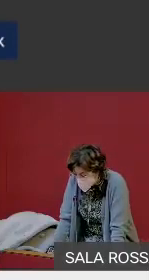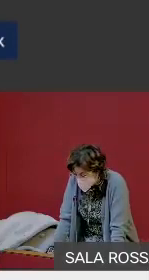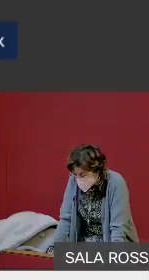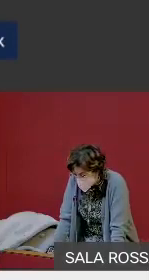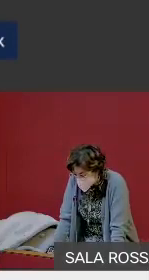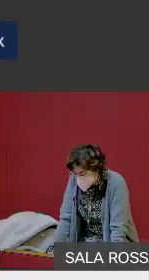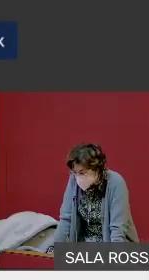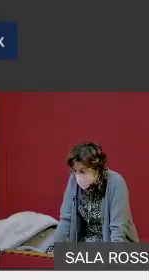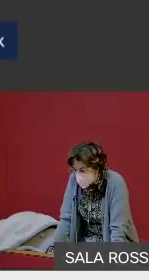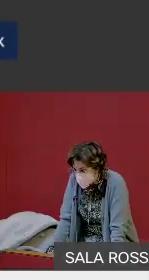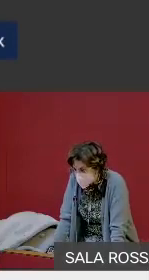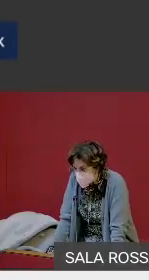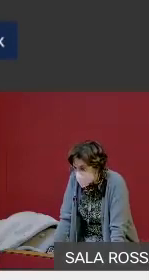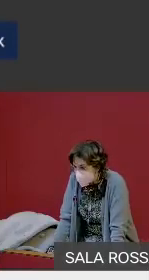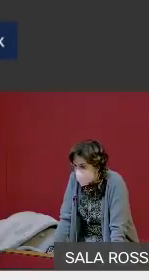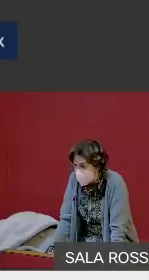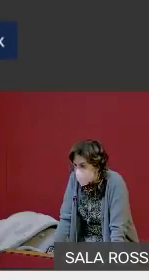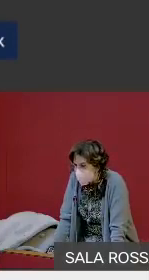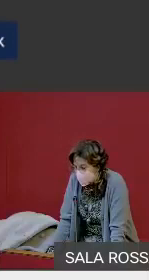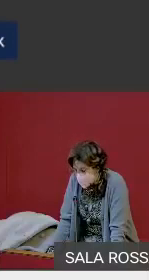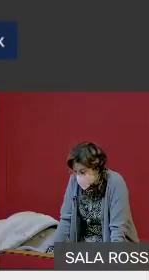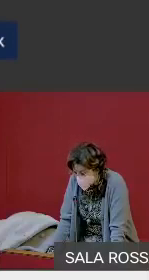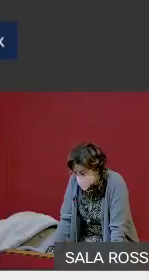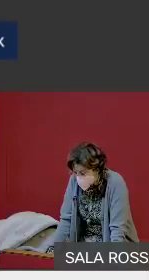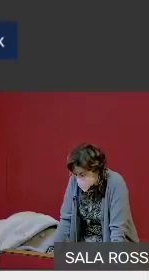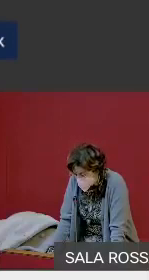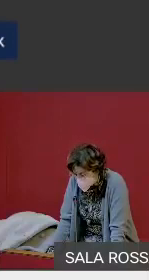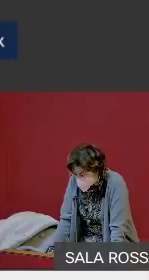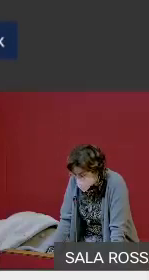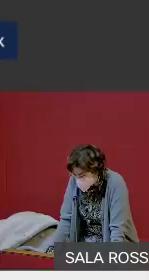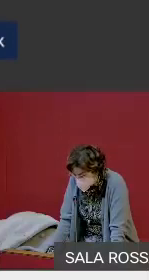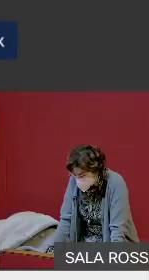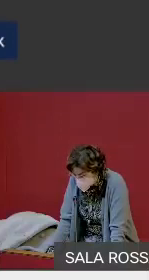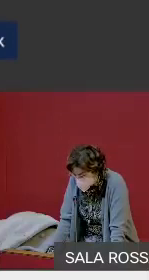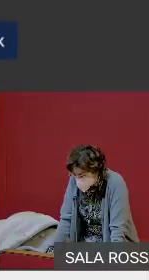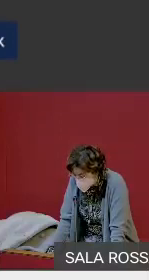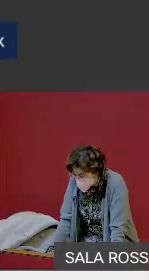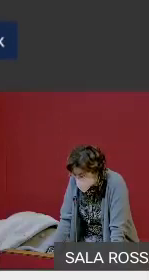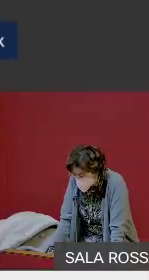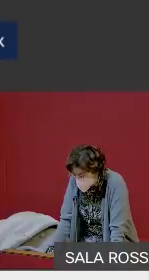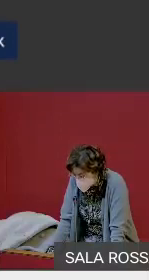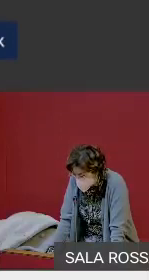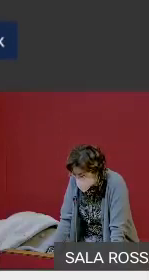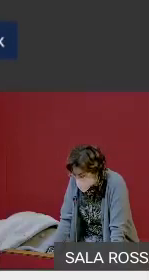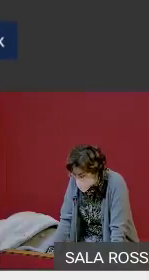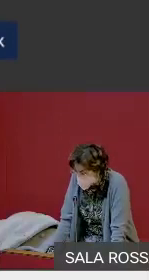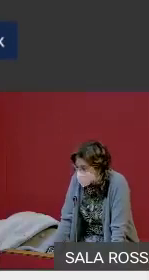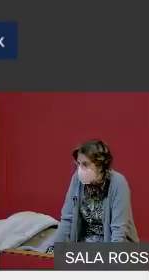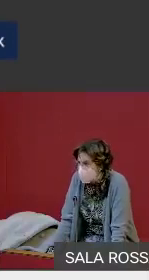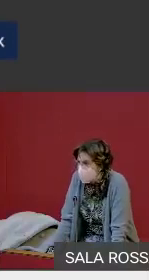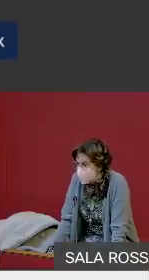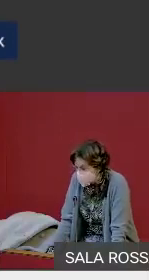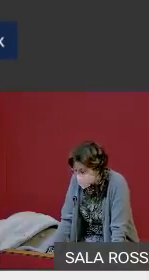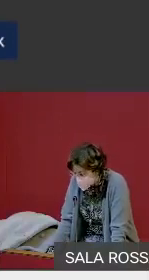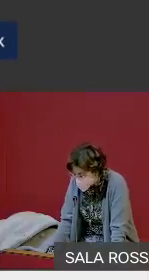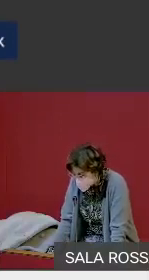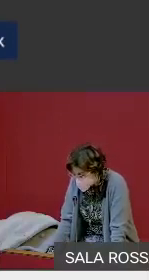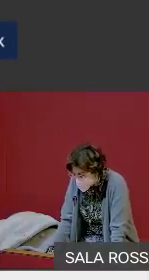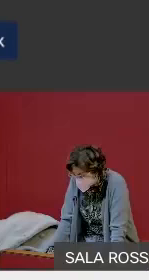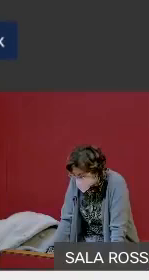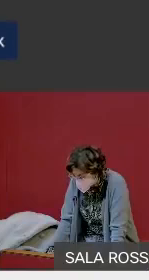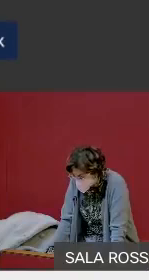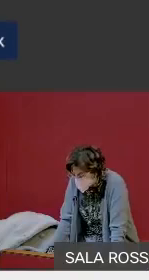ci sono invece anche alcune situazioni come giochi che sono in forte